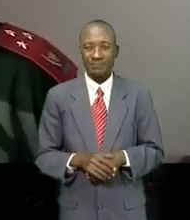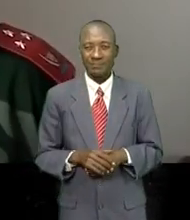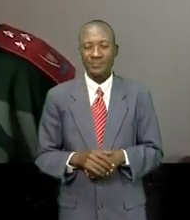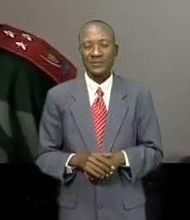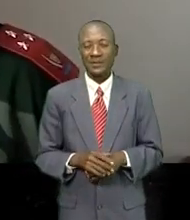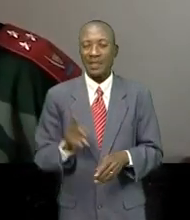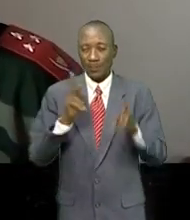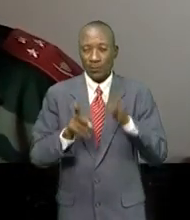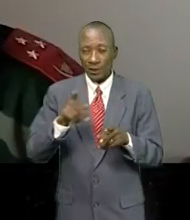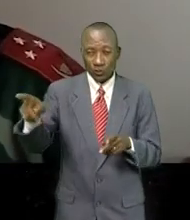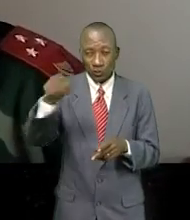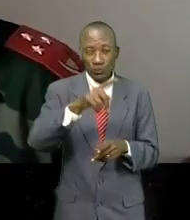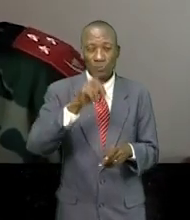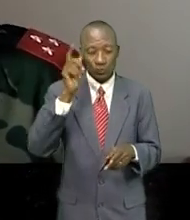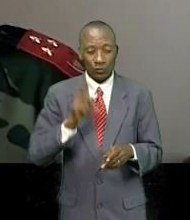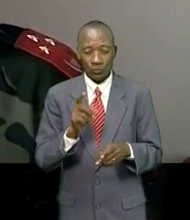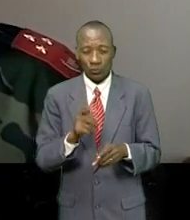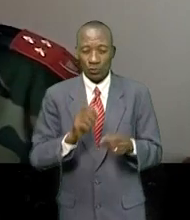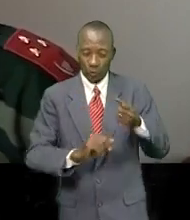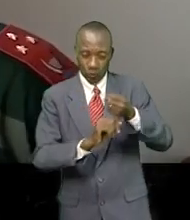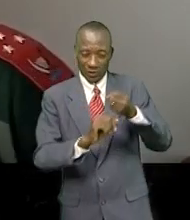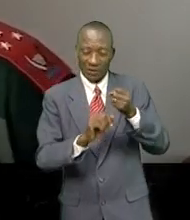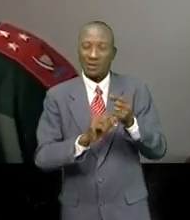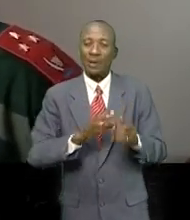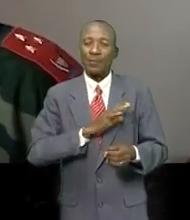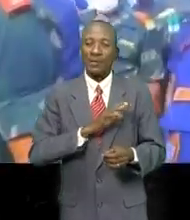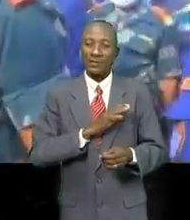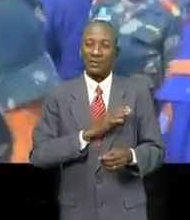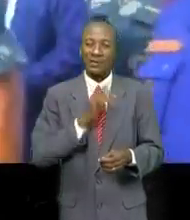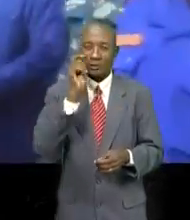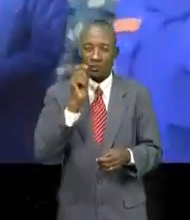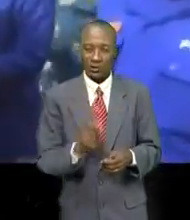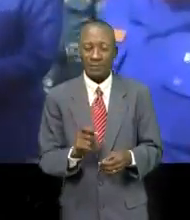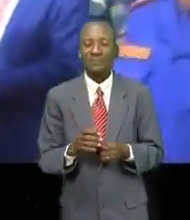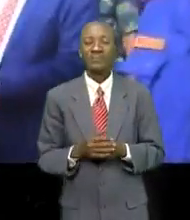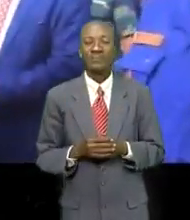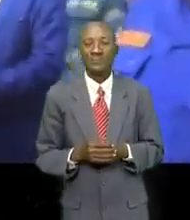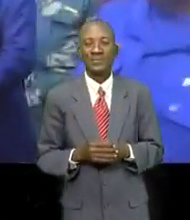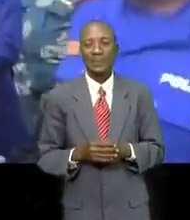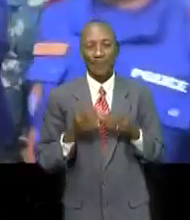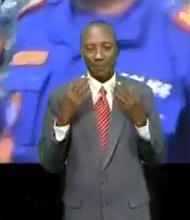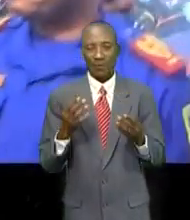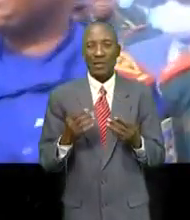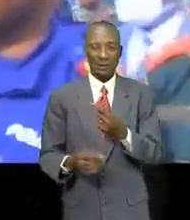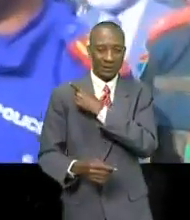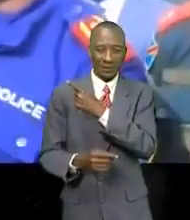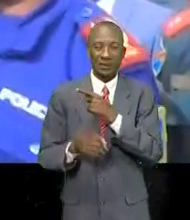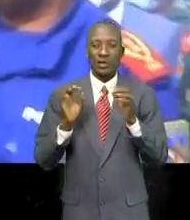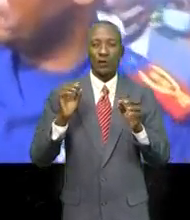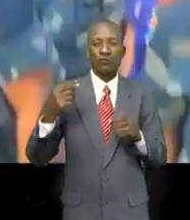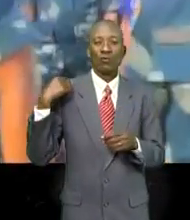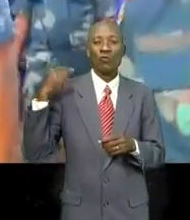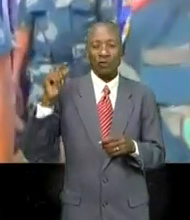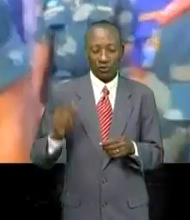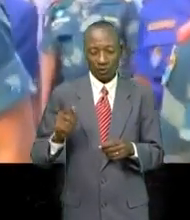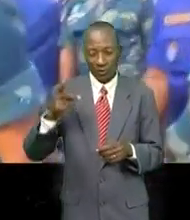collaborer, ressortez ces armes-là. Il y a des fonds pour ça. Patron de l'Ituri se veut intransigeant en matière de sécurité